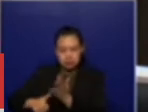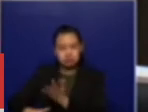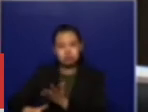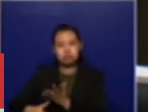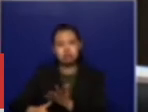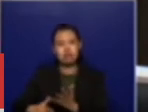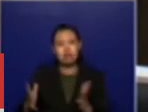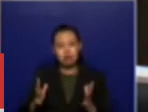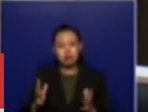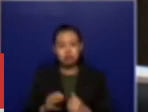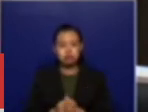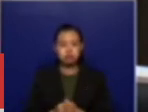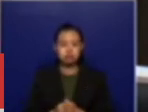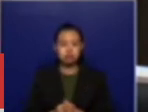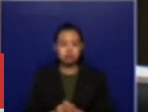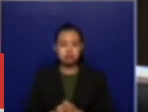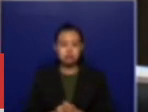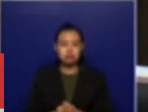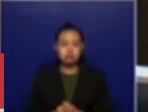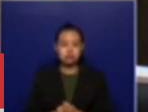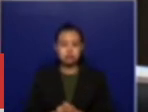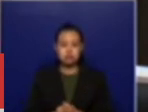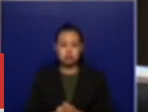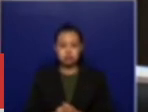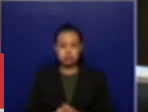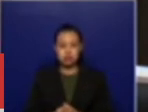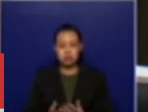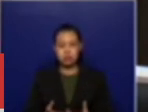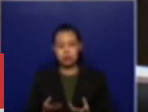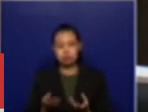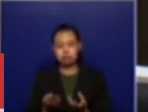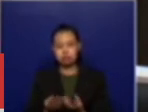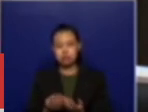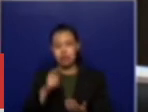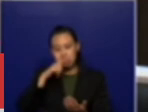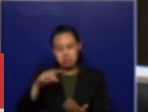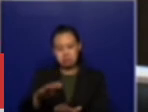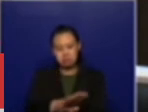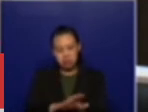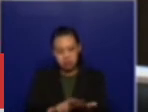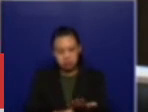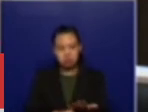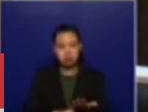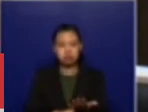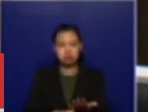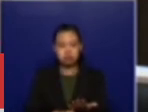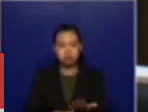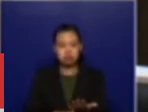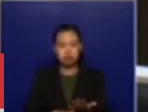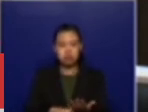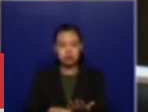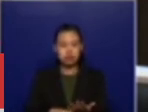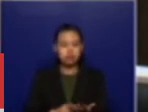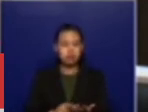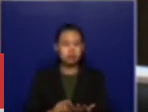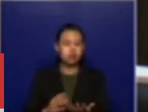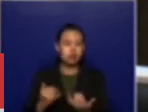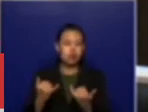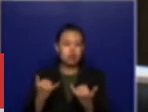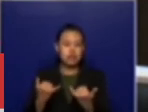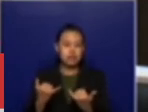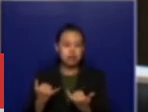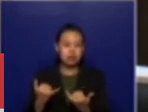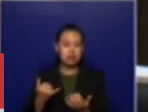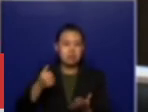ครู่นะครับท่านทำให้แผ่นดินอันมั่งคั่งแผ่นดินขวานทองของเราเนี่ยนะครับกำลังจมลงสู่กอง